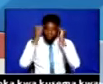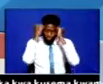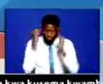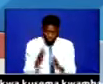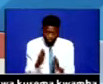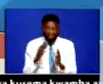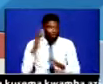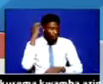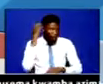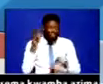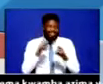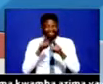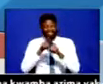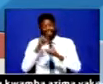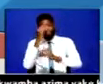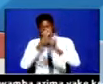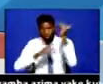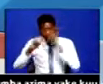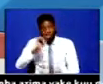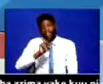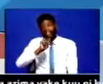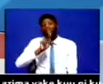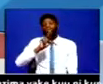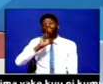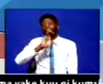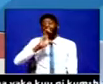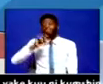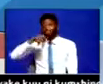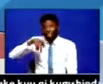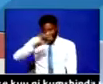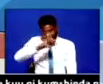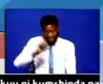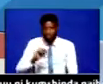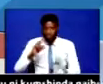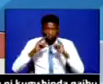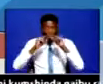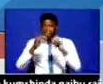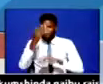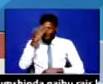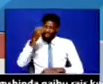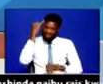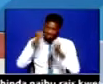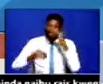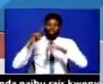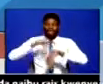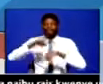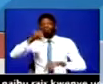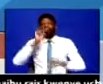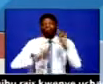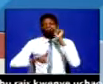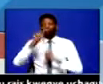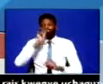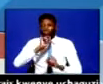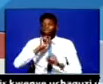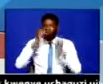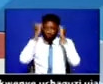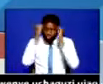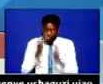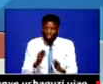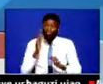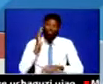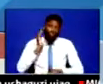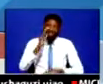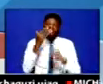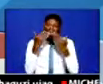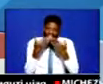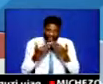kadri KUCCPS inasema itazindua Jumatatu hii zoezi la mwisho la uteuzi wa wanafunzi ambao linatarajiwa kukamilika katika